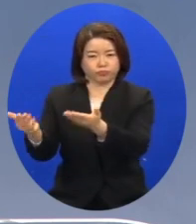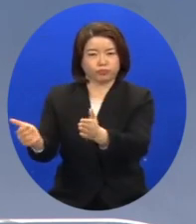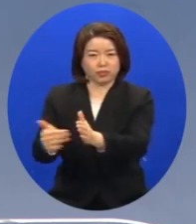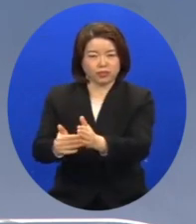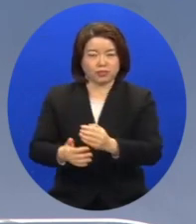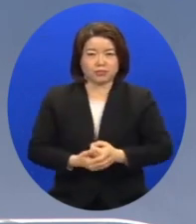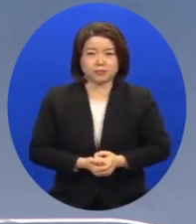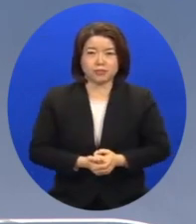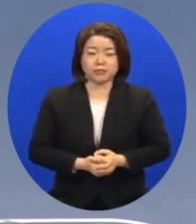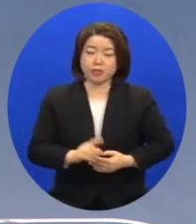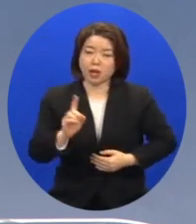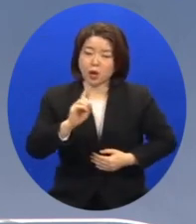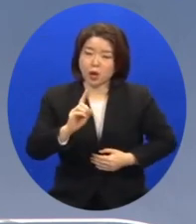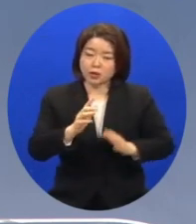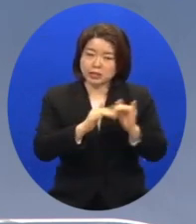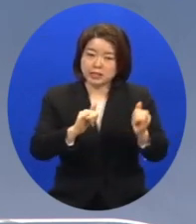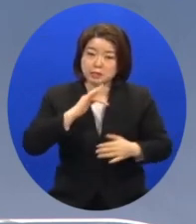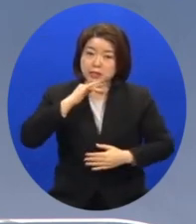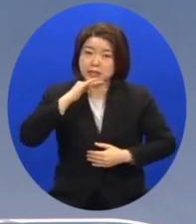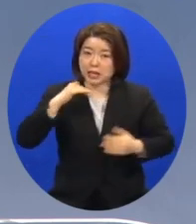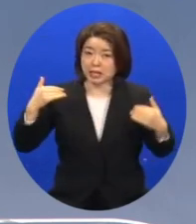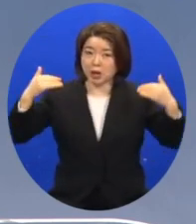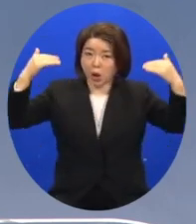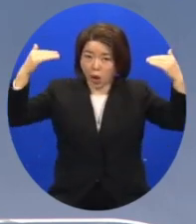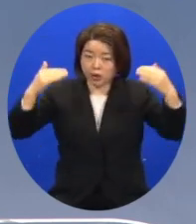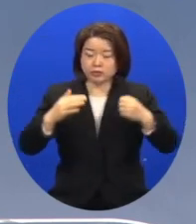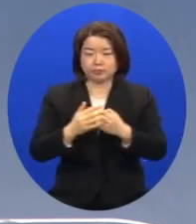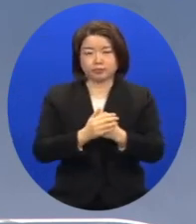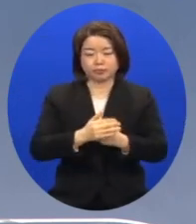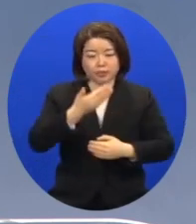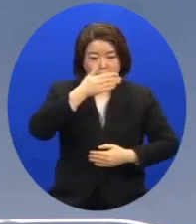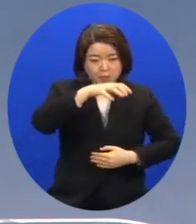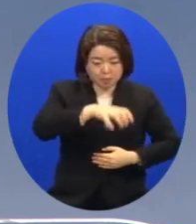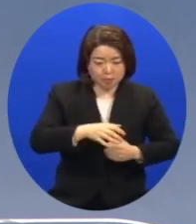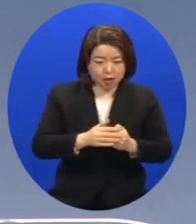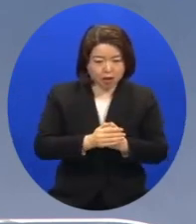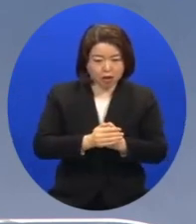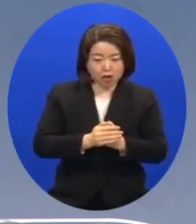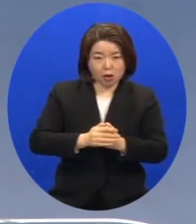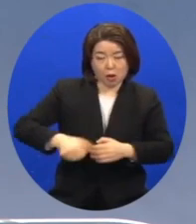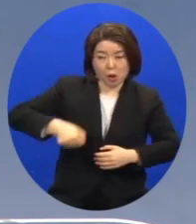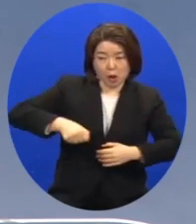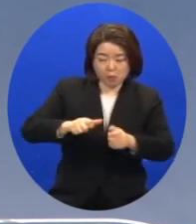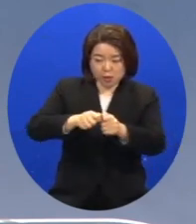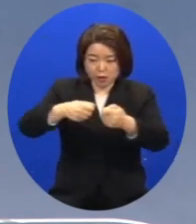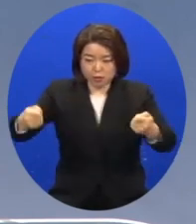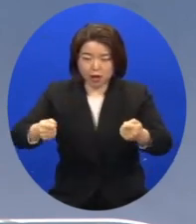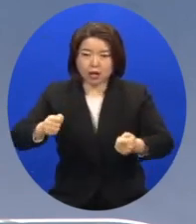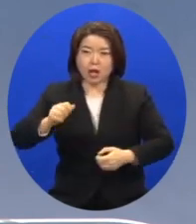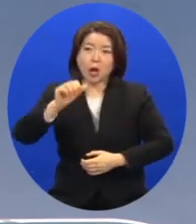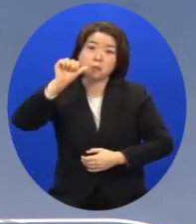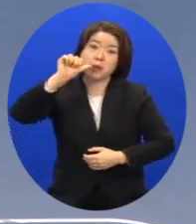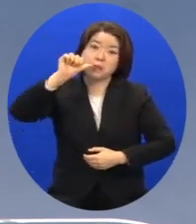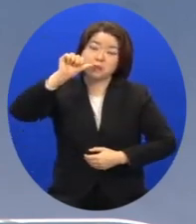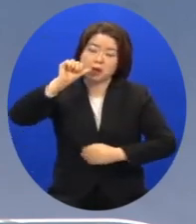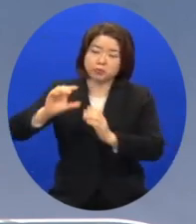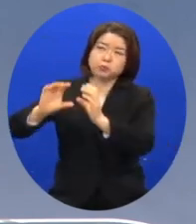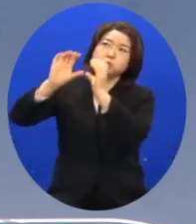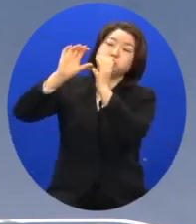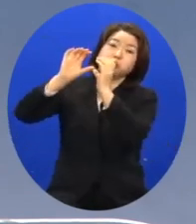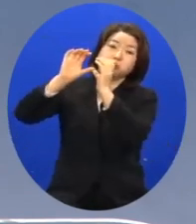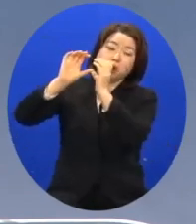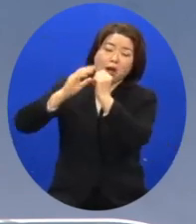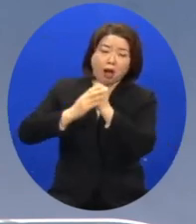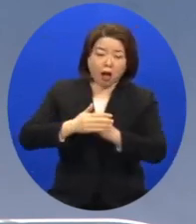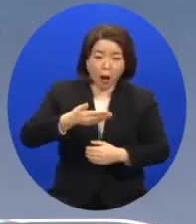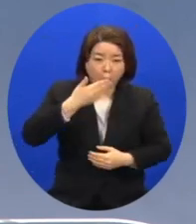나이는 이제 어른인데 식당에서 가방에서 젖병을 꺼내서 그 젖병을 입에다 물고